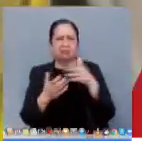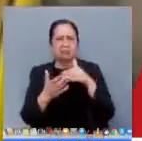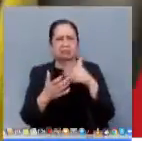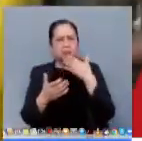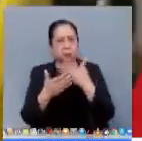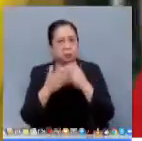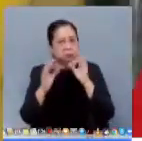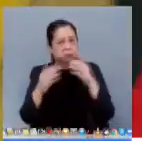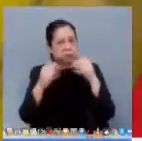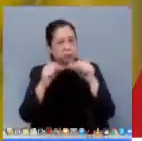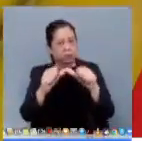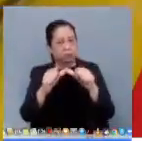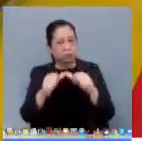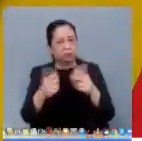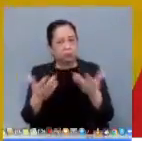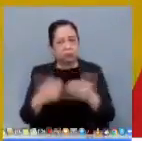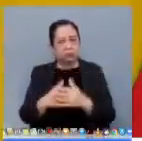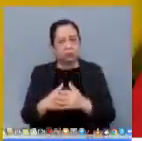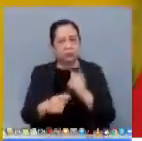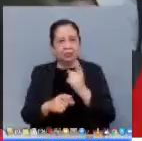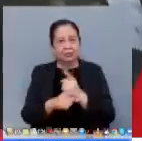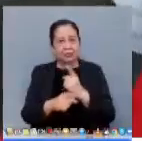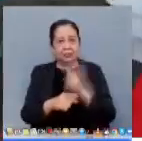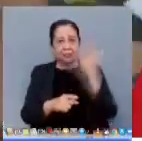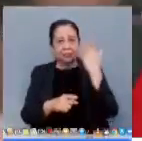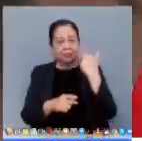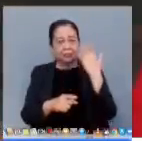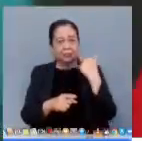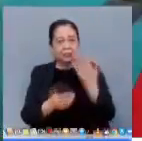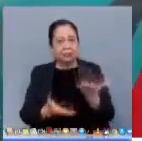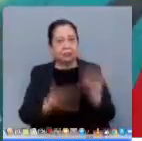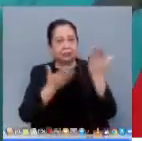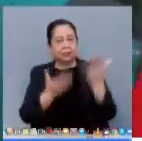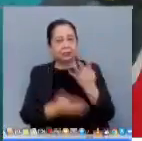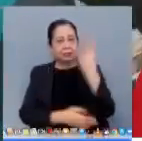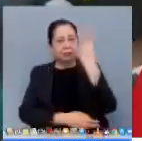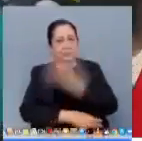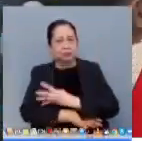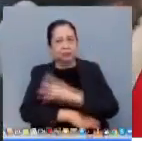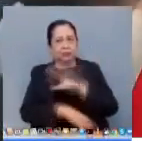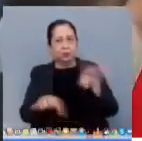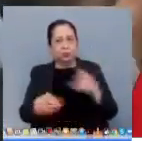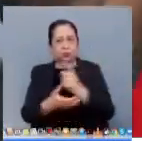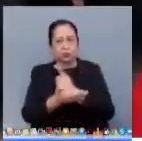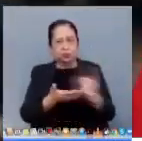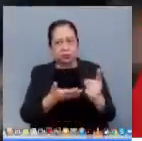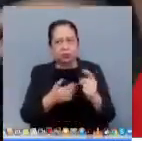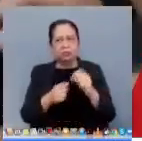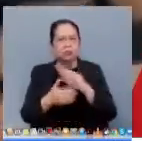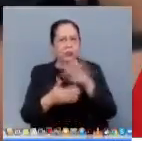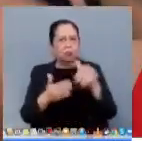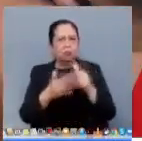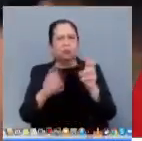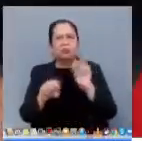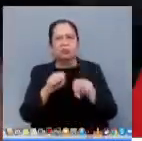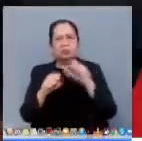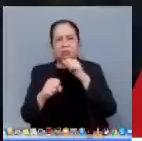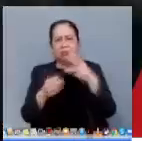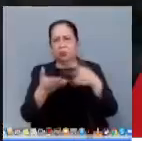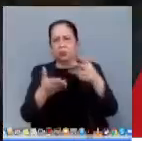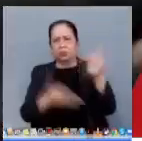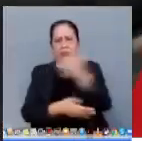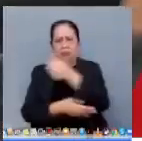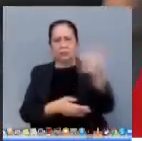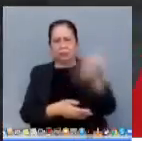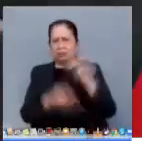pa yan, ano? Di ba nga dati nakapanukala din, 4-day work week, lahat ng paraan para hindi na gumastos sa transportasyon yung mga kababayan natin